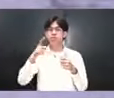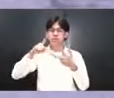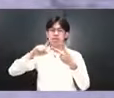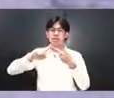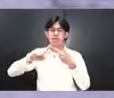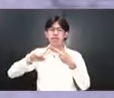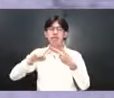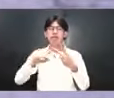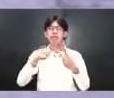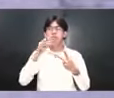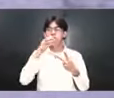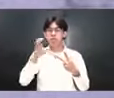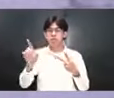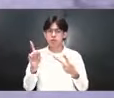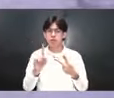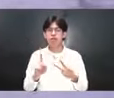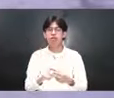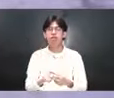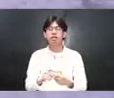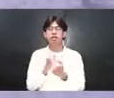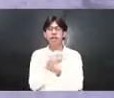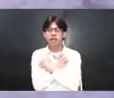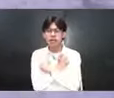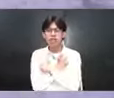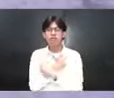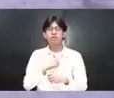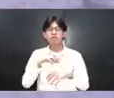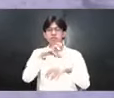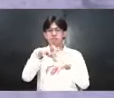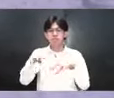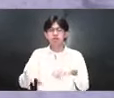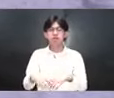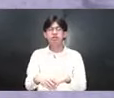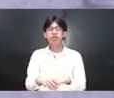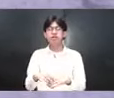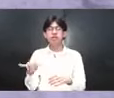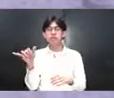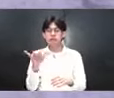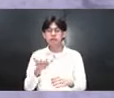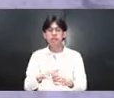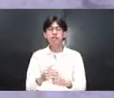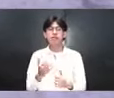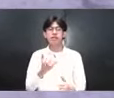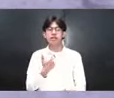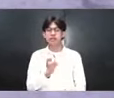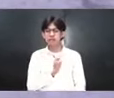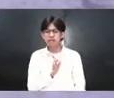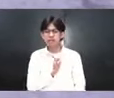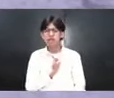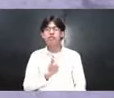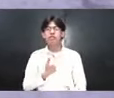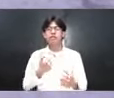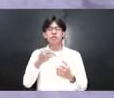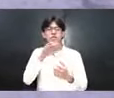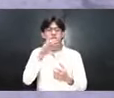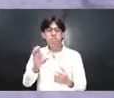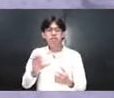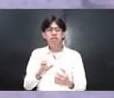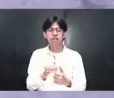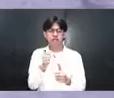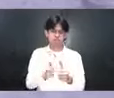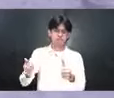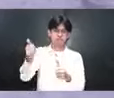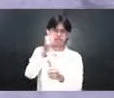ganun. Love your neighbor as yourself. There is no commandment greater